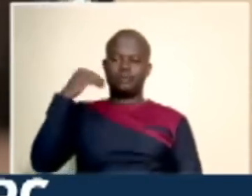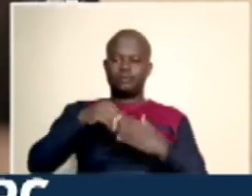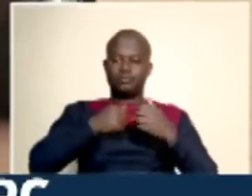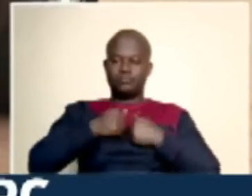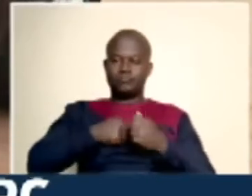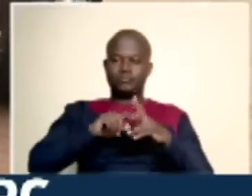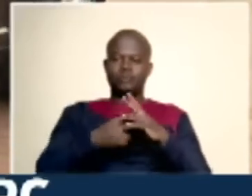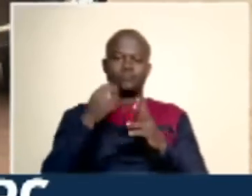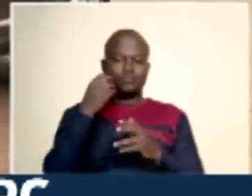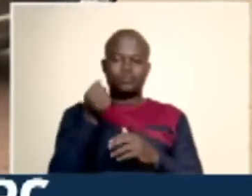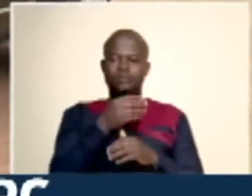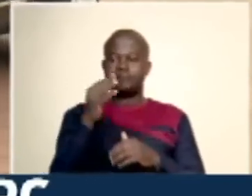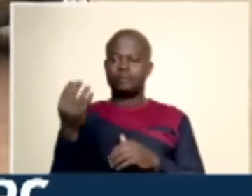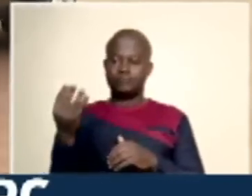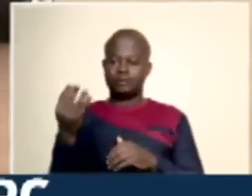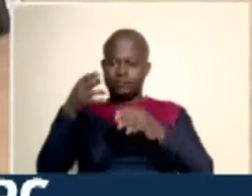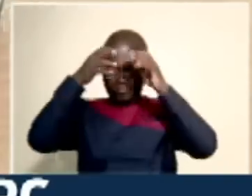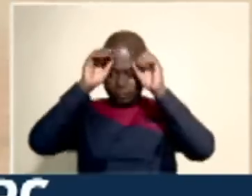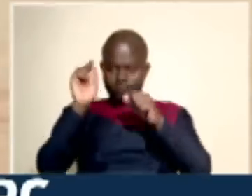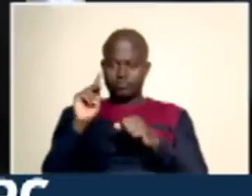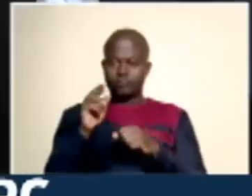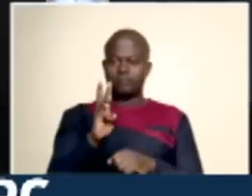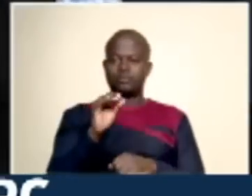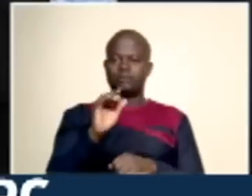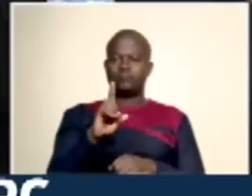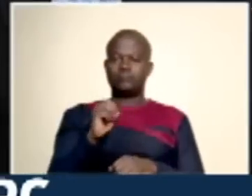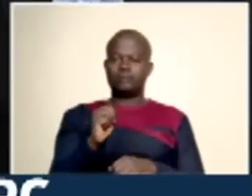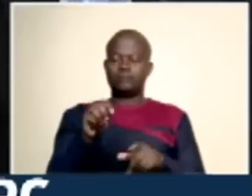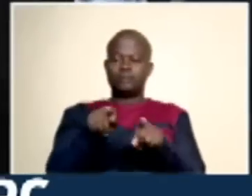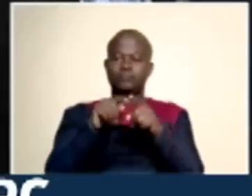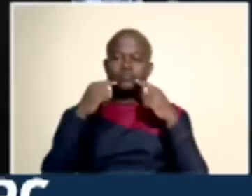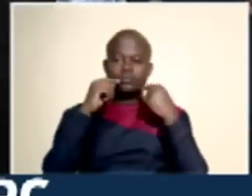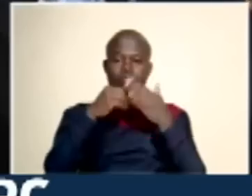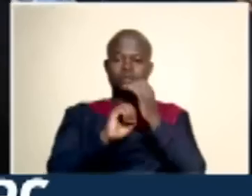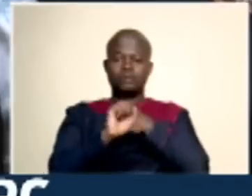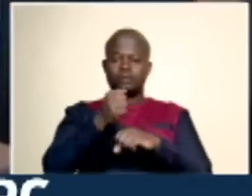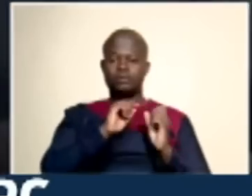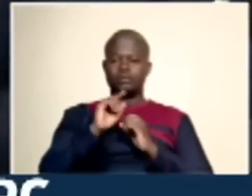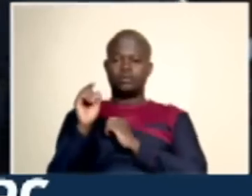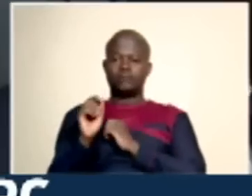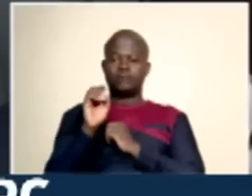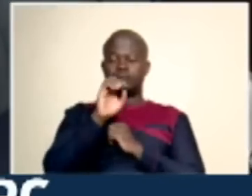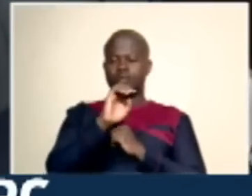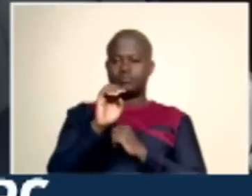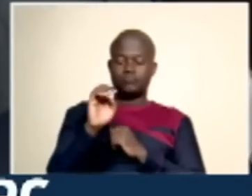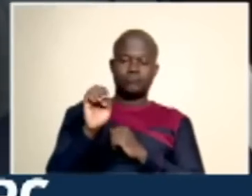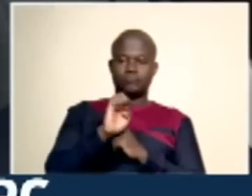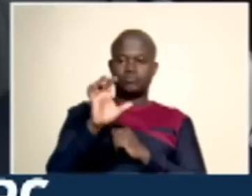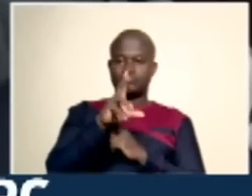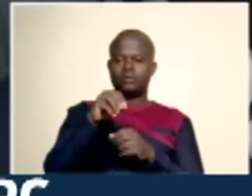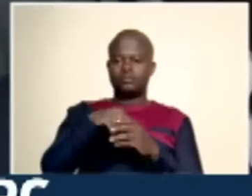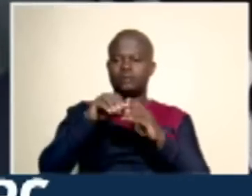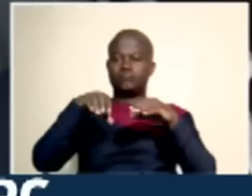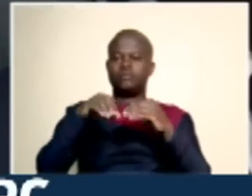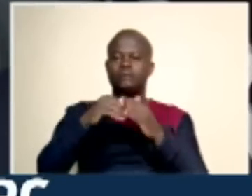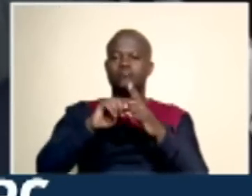Rwanda mu ntangiriro z'uko kwezi kwa kane Perezida wa Kenya William Ruto nawe yavuze ko ibikorwa by'ingabo z'umuryango wa Afrika y'Iburasirazuba muri Repubulika ya Demokarasi ya